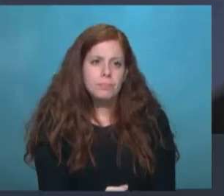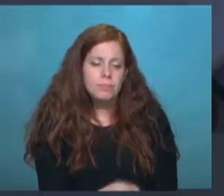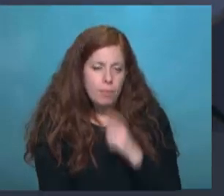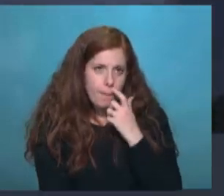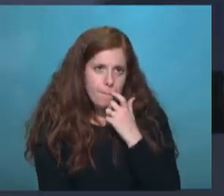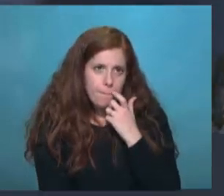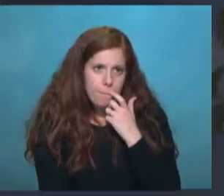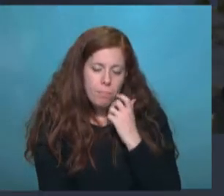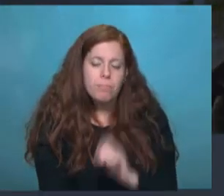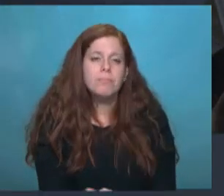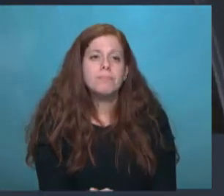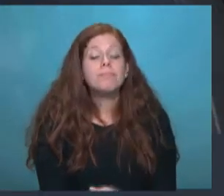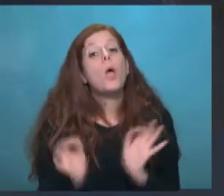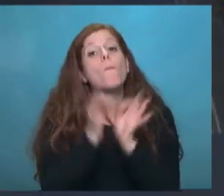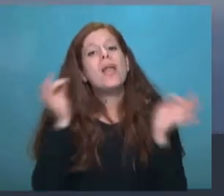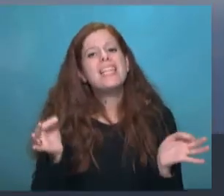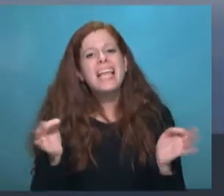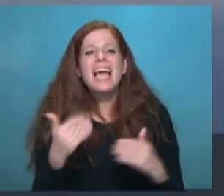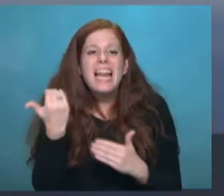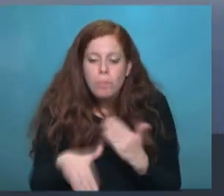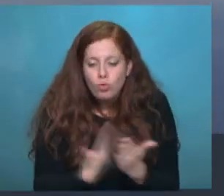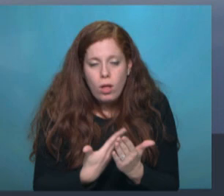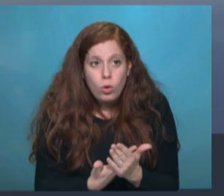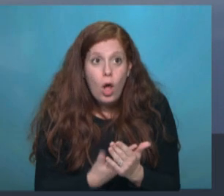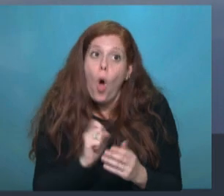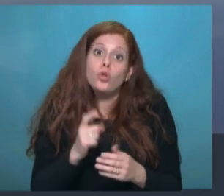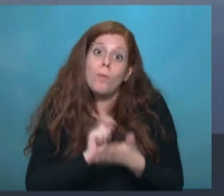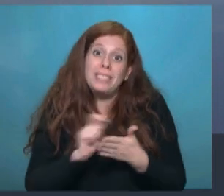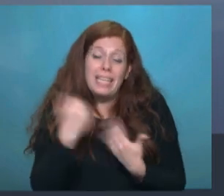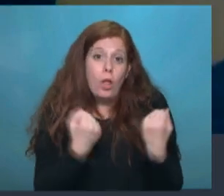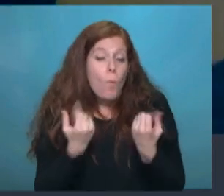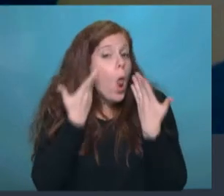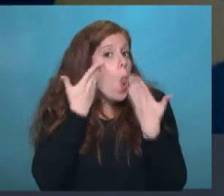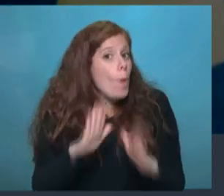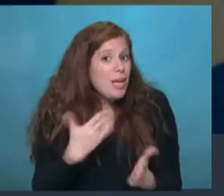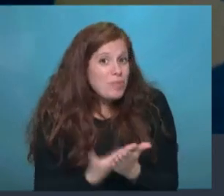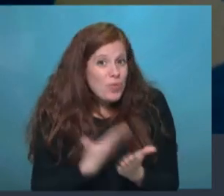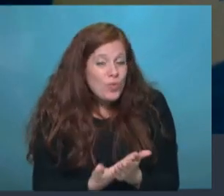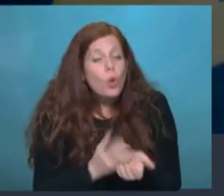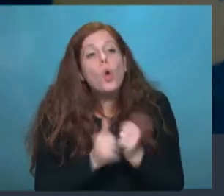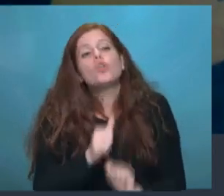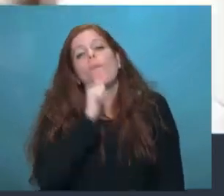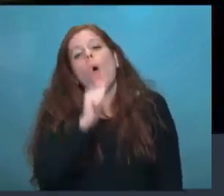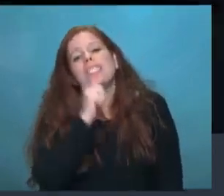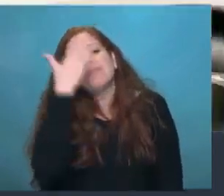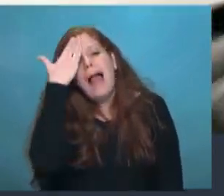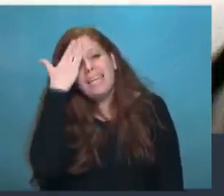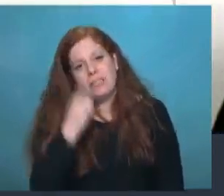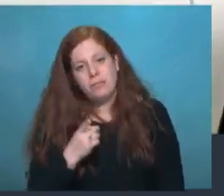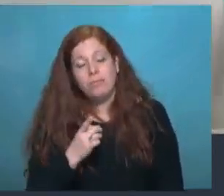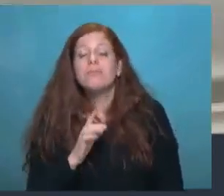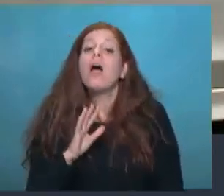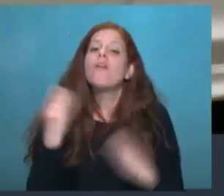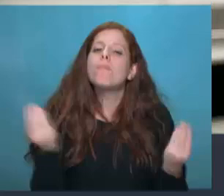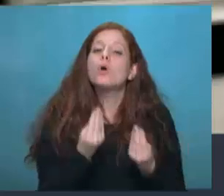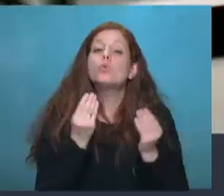בואו נתחיל עם השורה התחתונה. או שבמשרד התחבורה לא מכירים את העובדות, או שאינם רוצים להכיר. אבל משהו מאוד לא